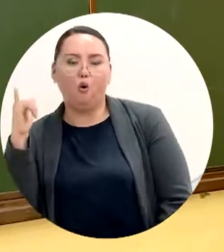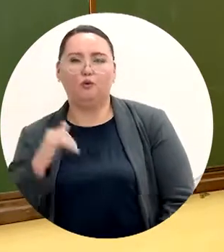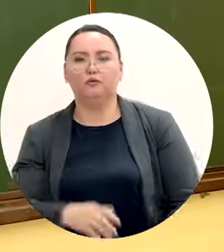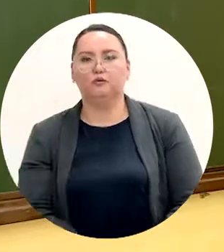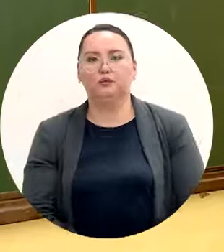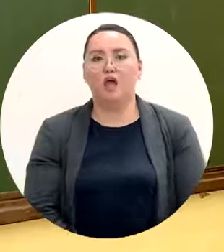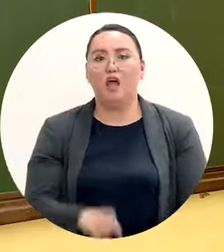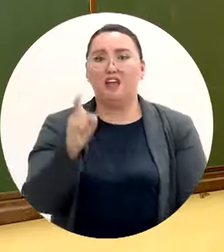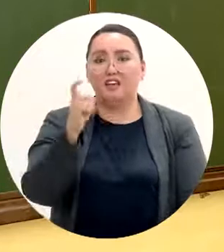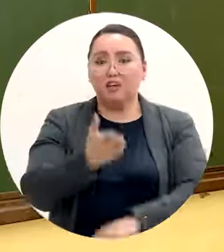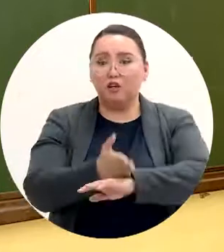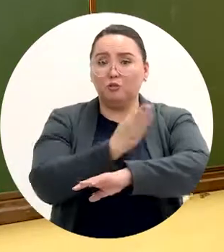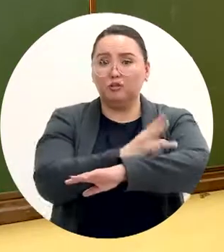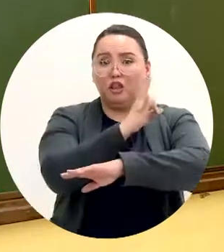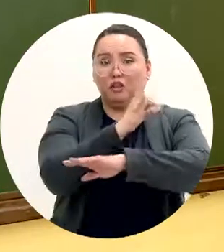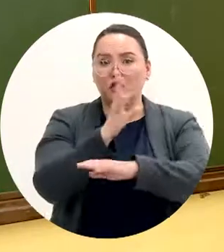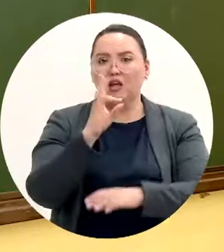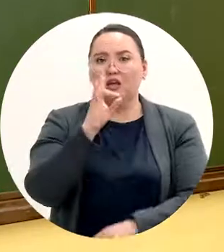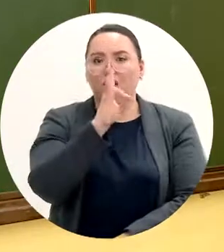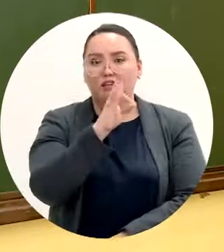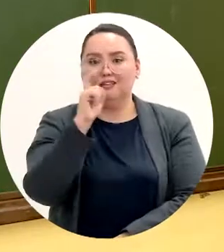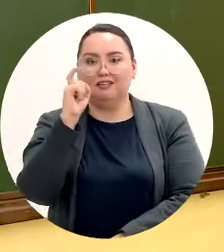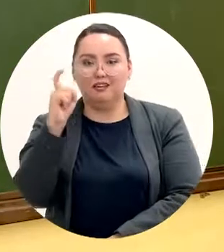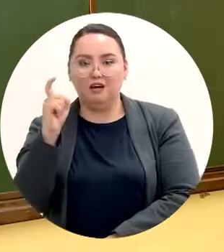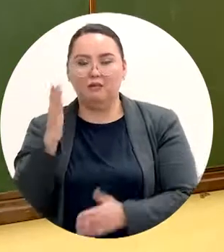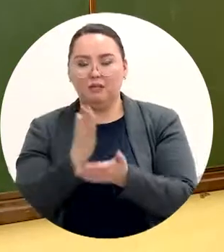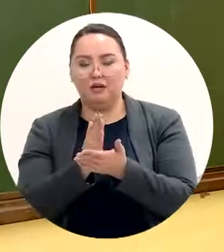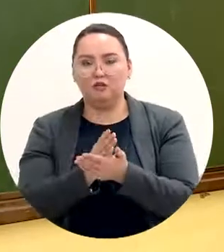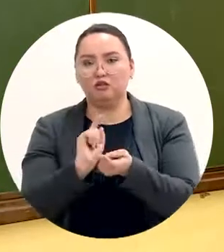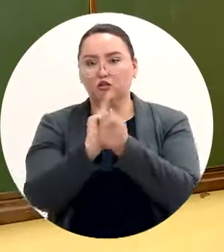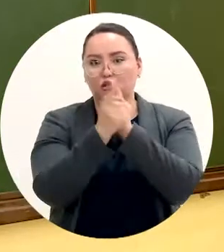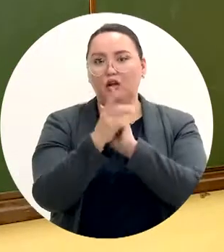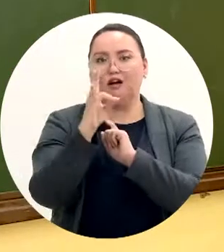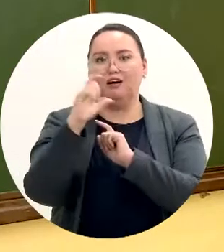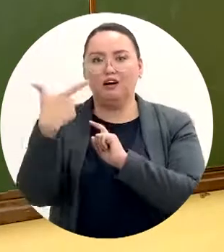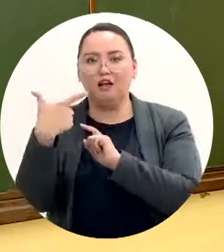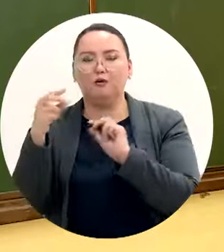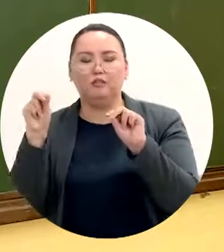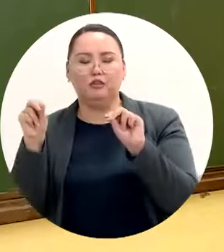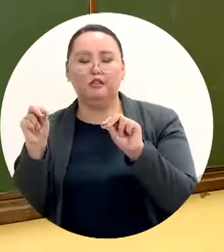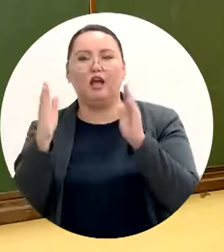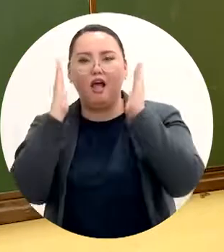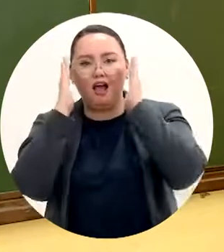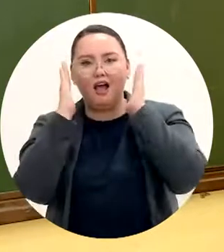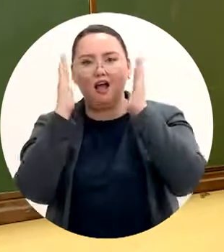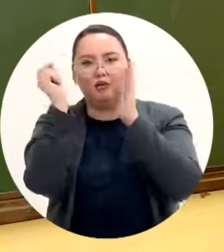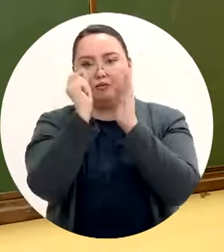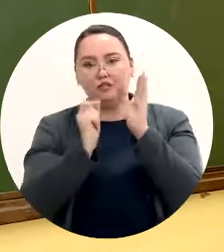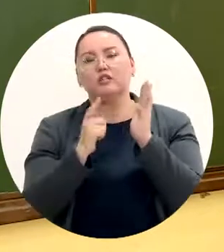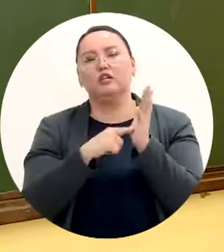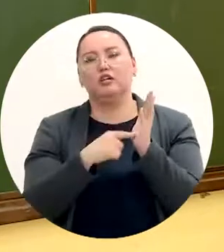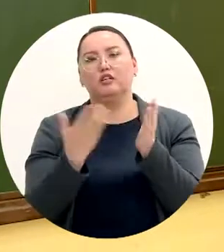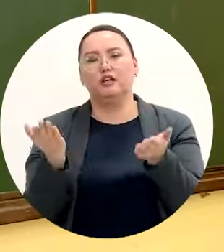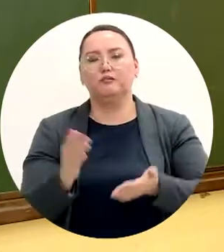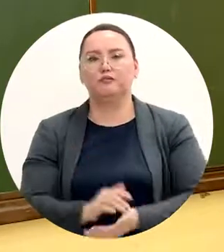шунх шингхүү гэж. За мөн хээгийн өмнө энэ үсэг орсон учраас энэ үсэг маань монгол бичгтээ ихэнхлэг болж